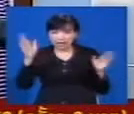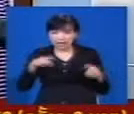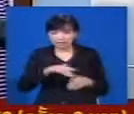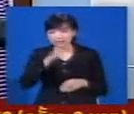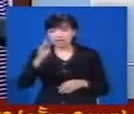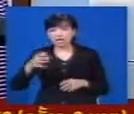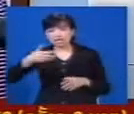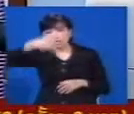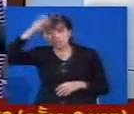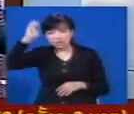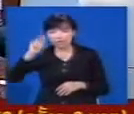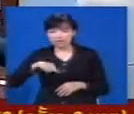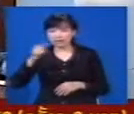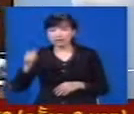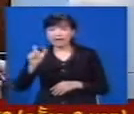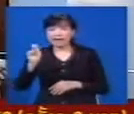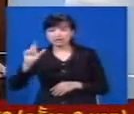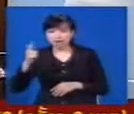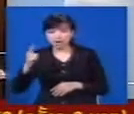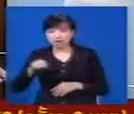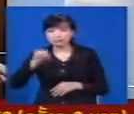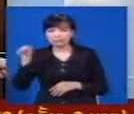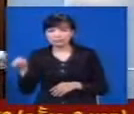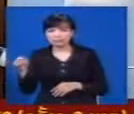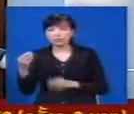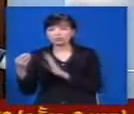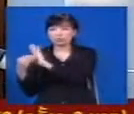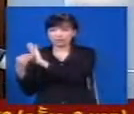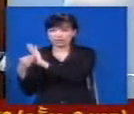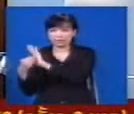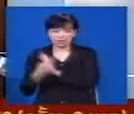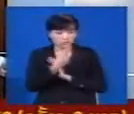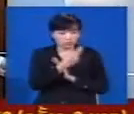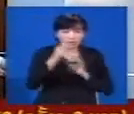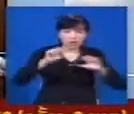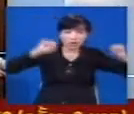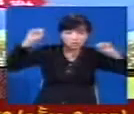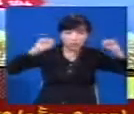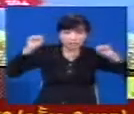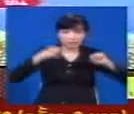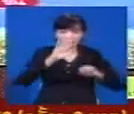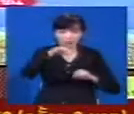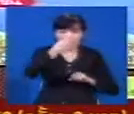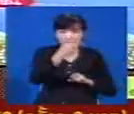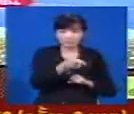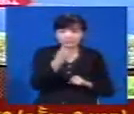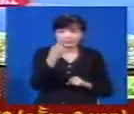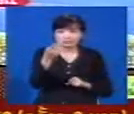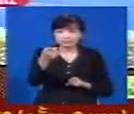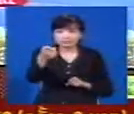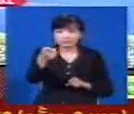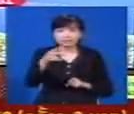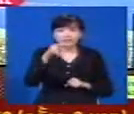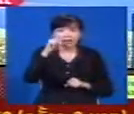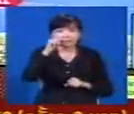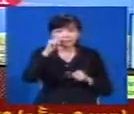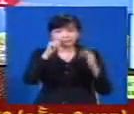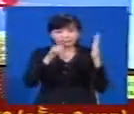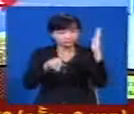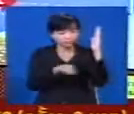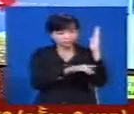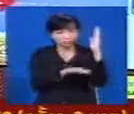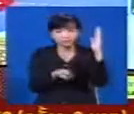างทองอยุธยาแล้วเข้ากรุงเทพนะ คร ับเราดูตรงนี้ก่อนนะว่าที่นครสวรรค์เนี่ยน้ำในเจ้าพระยาเนี่ยแม่น้ำเจ้าพระยาเนี่ยสามารถรับได้โดยมลุนต